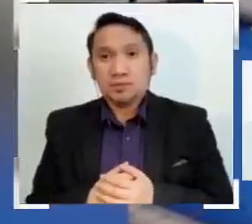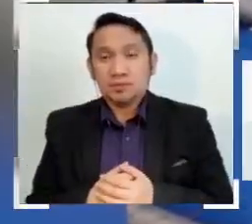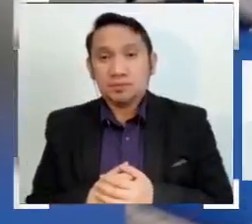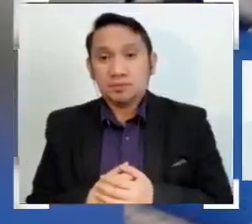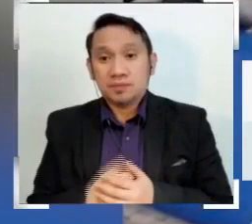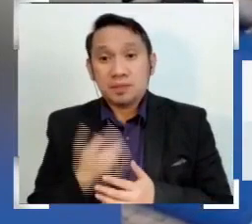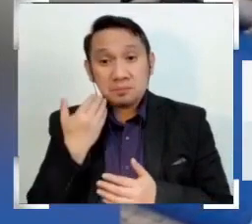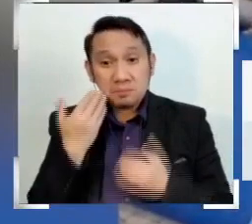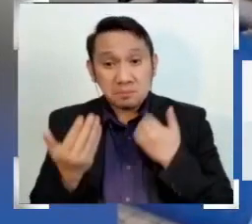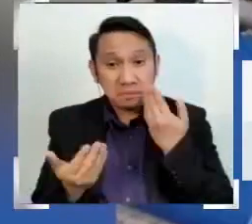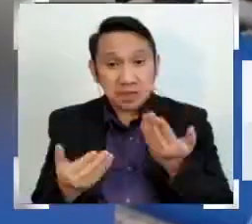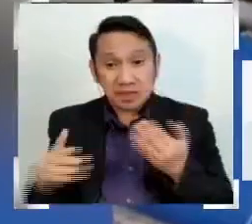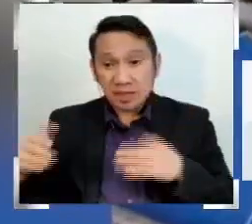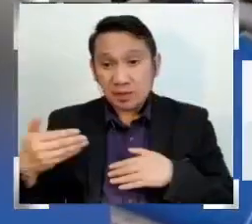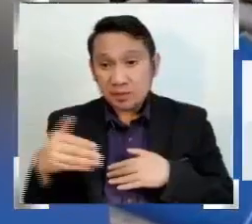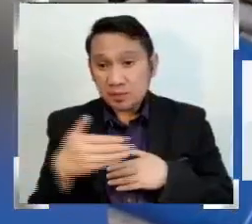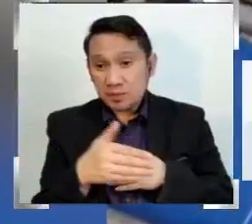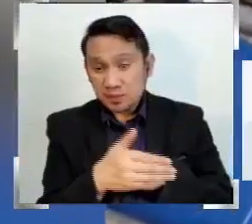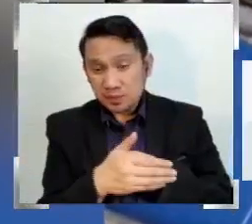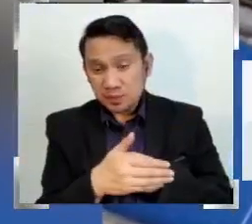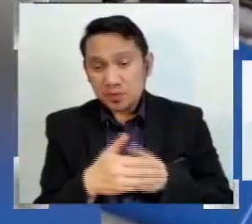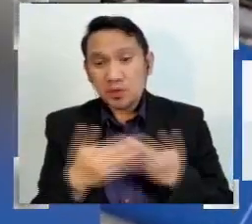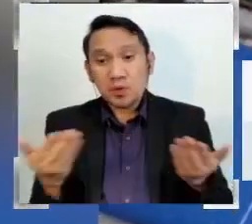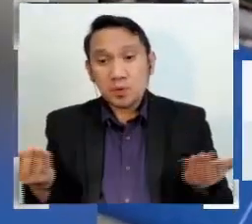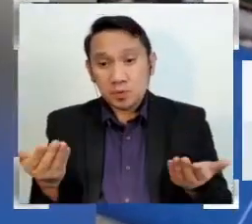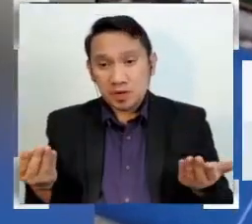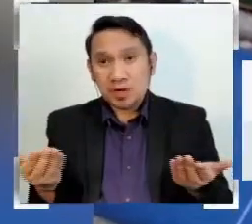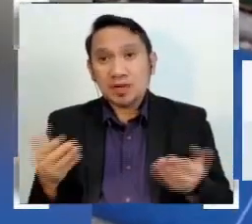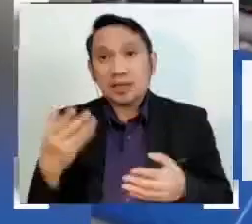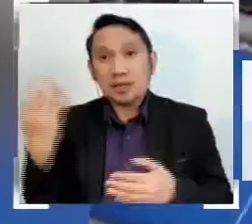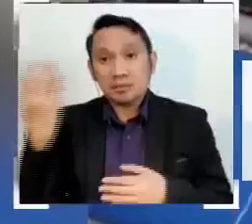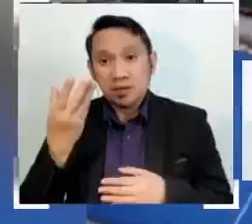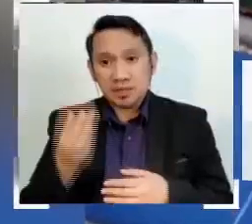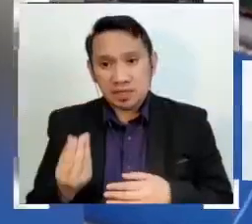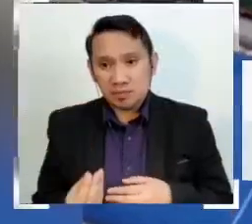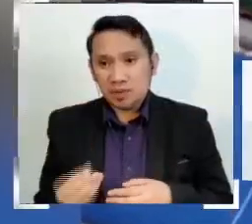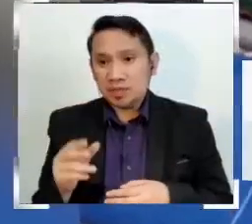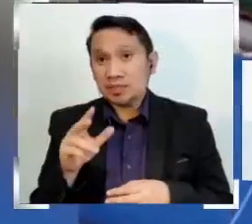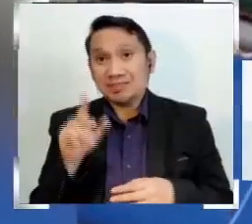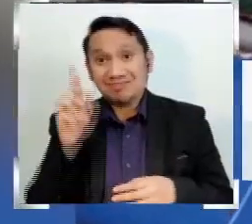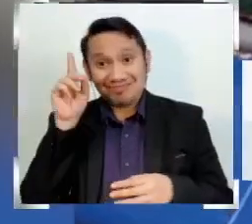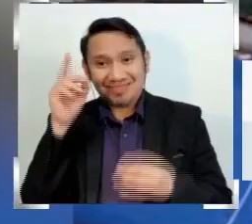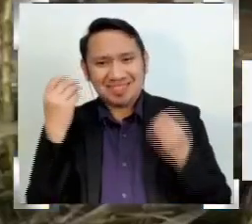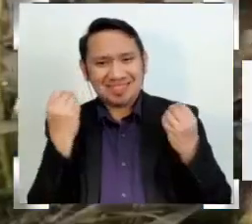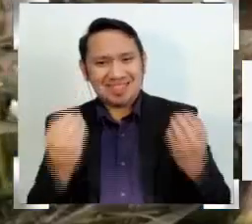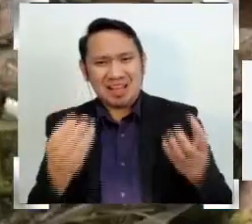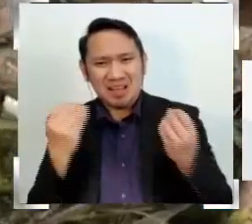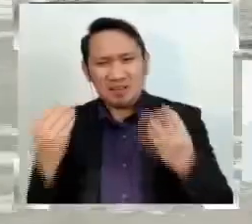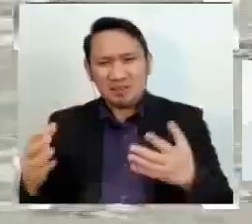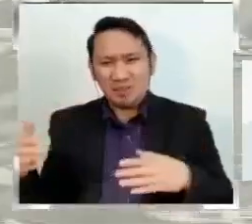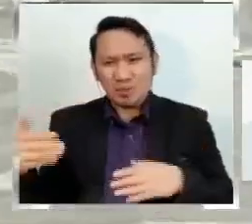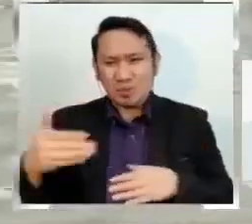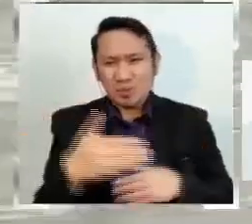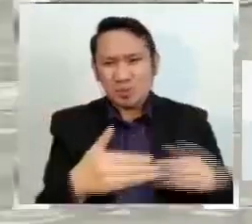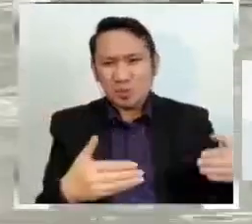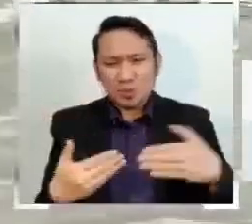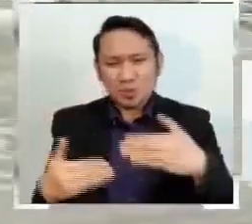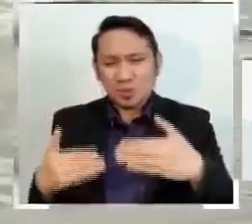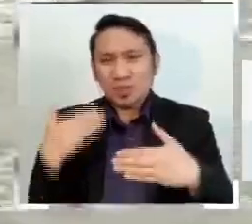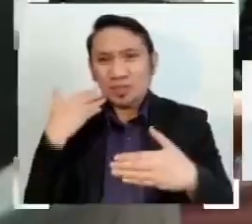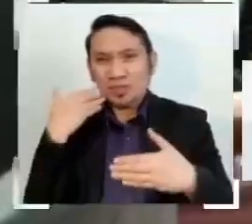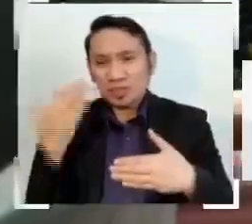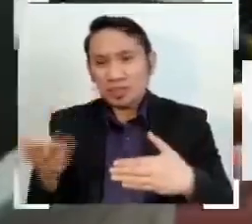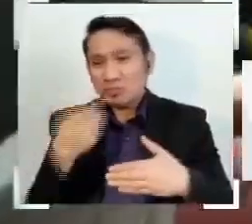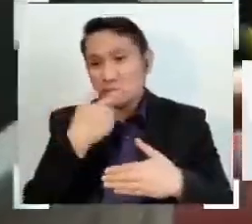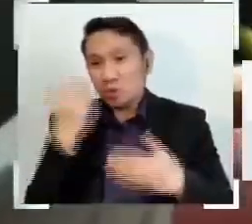ng mga taga-barangay Sampaloc sa Talisay, Batangas. 300 tonelada ng bangus at tilapia ang nangamatay dahil sa pagbaba ng dissolved oxygen sa